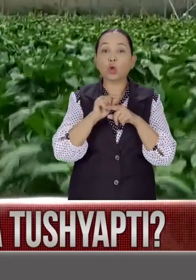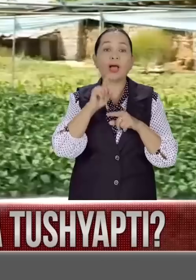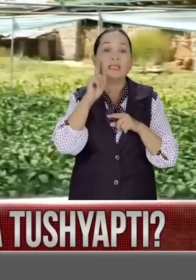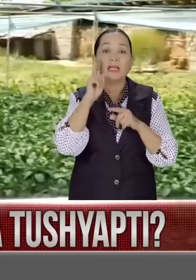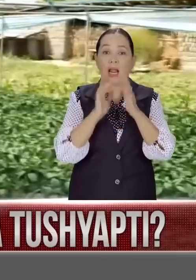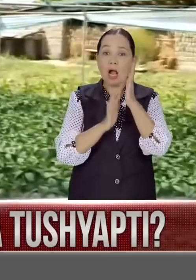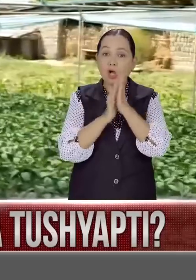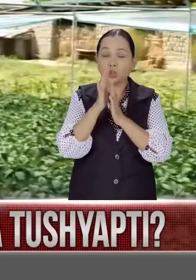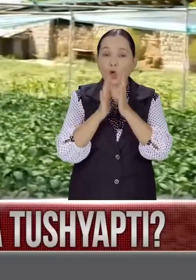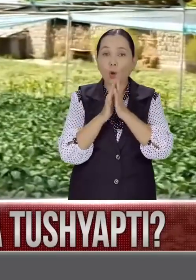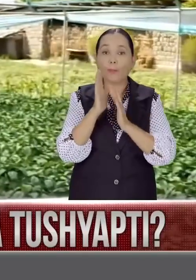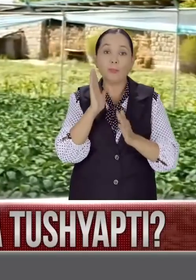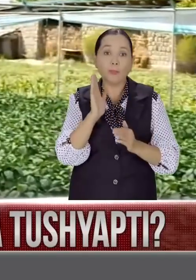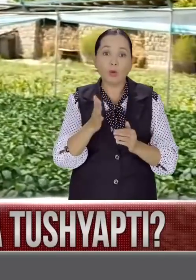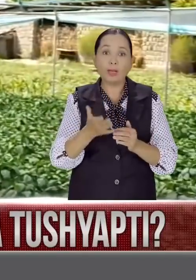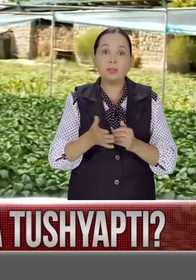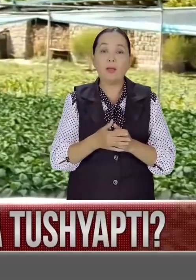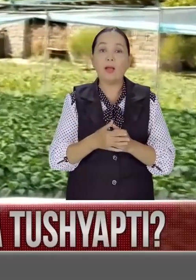hisobiga uziladi.